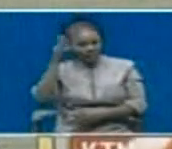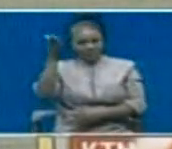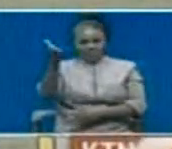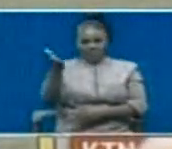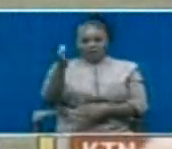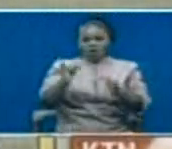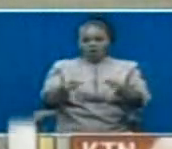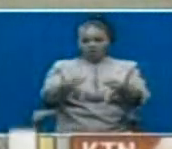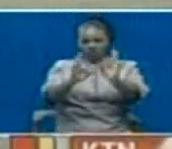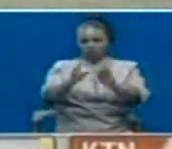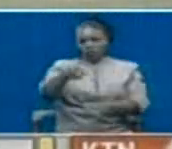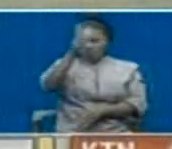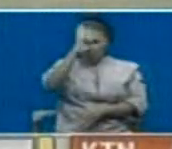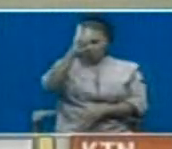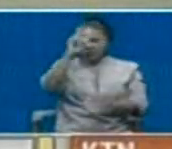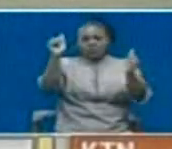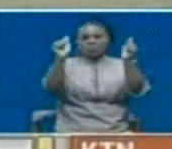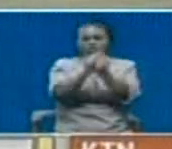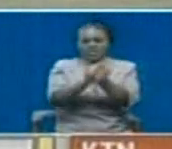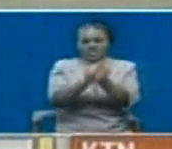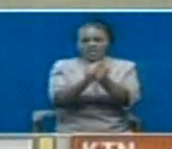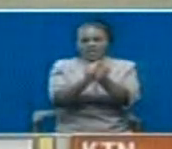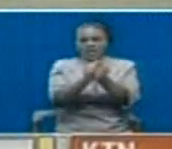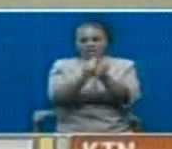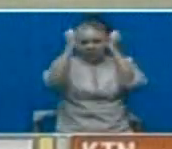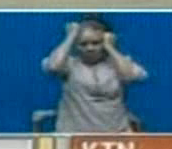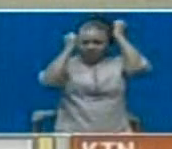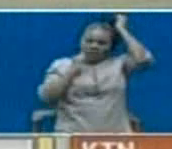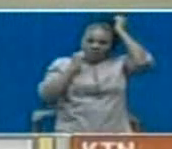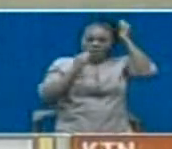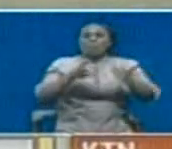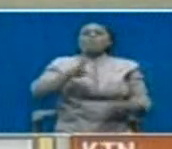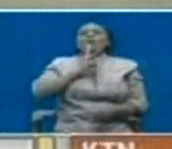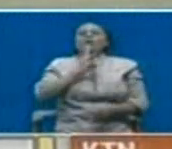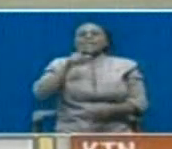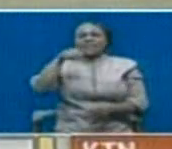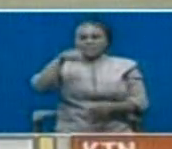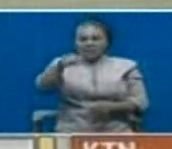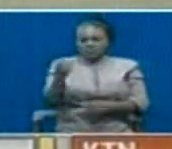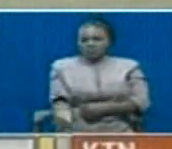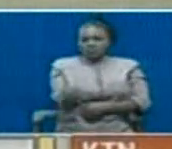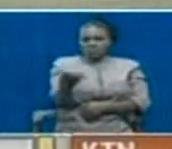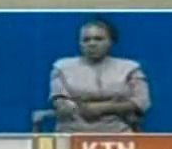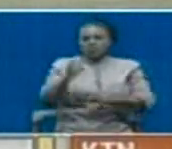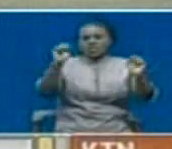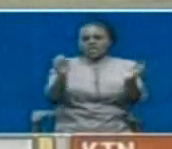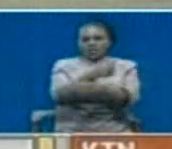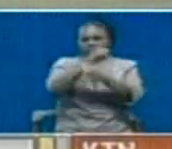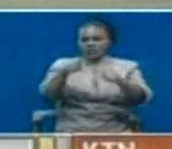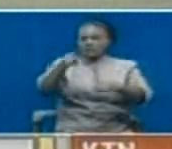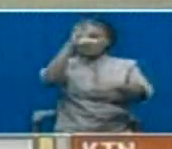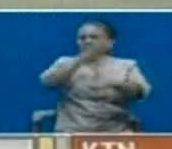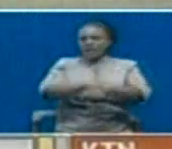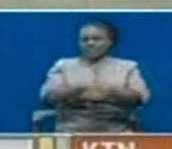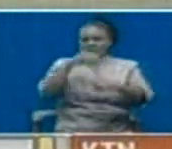ambapo maafisa wa polisi kwa ushirikiano na wanajeshi wa jeshi la maji wameweza kulipua na kuharibu gruneti iliyopatikana